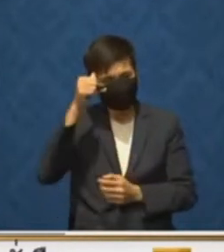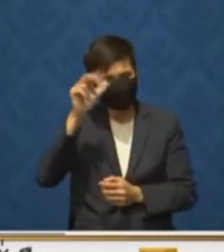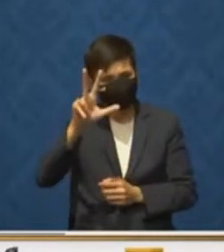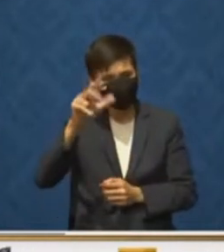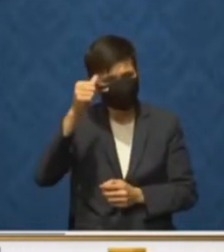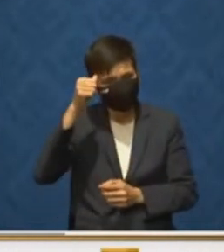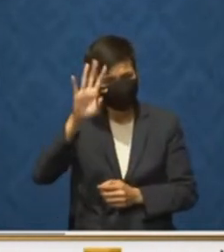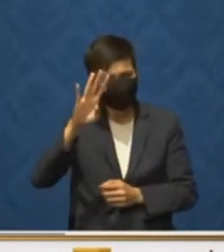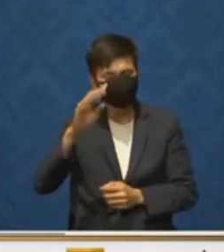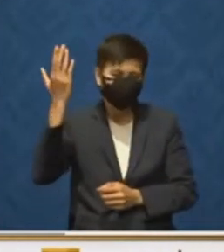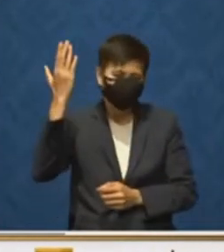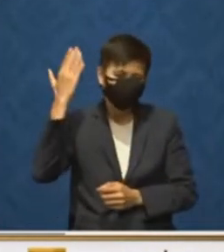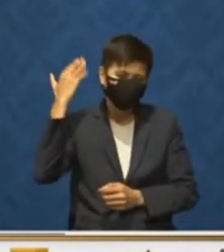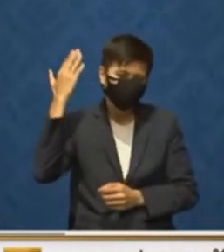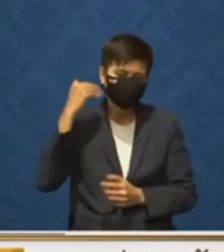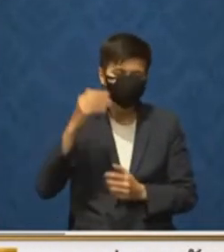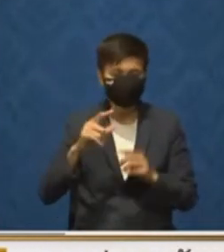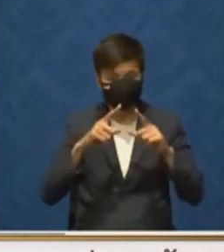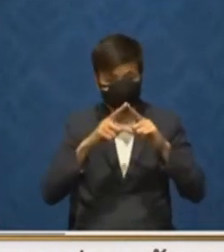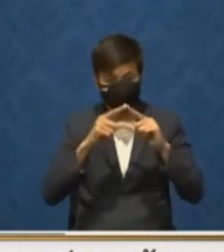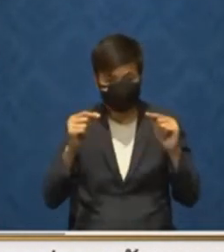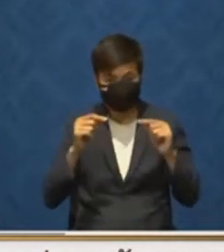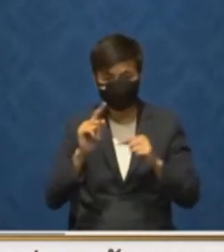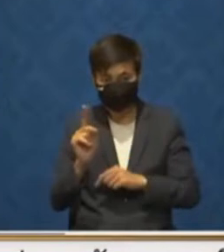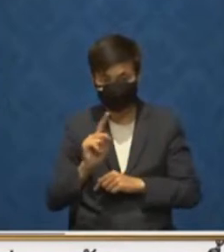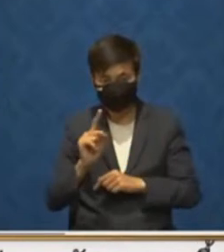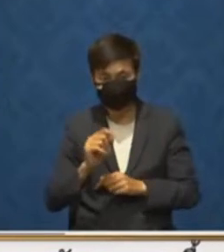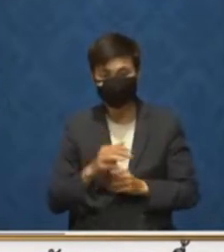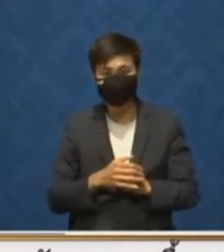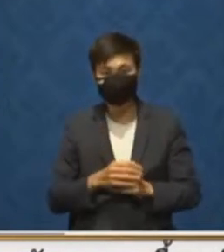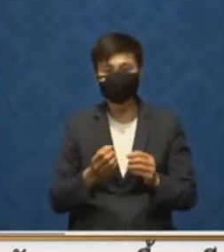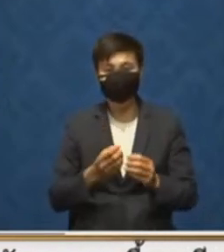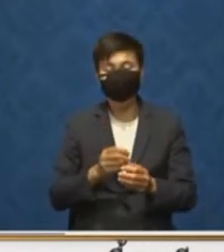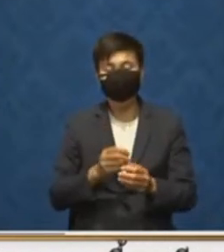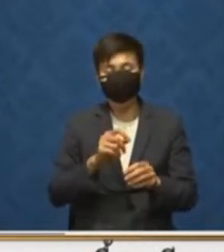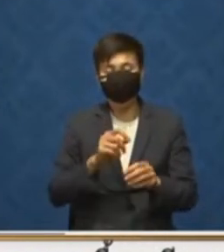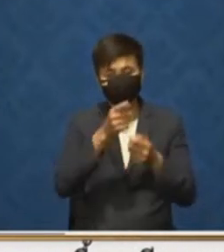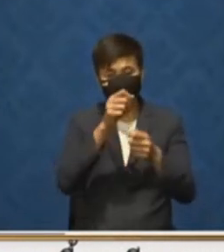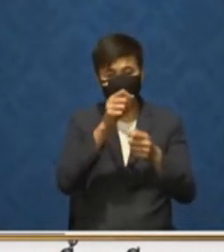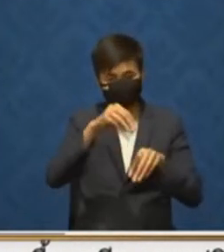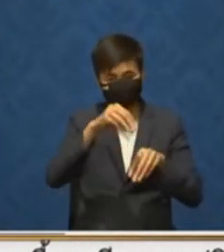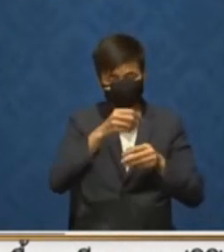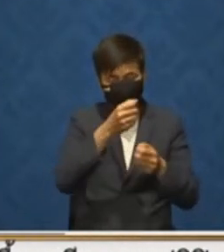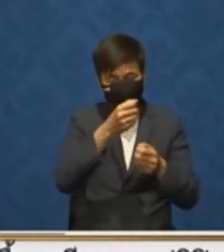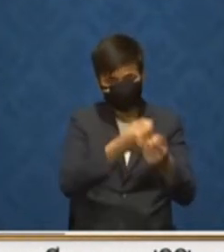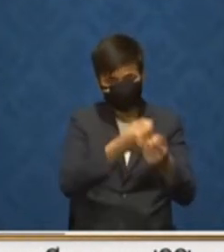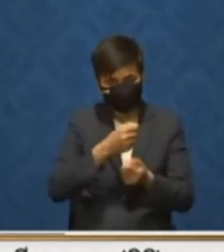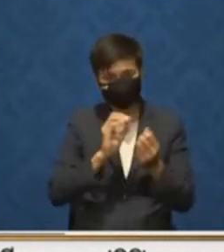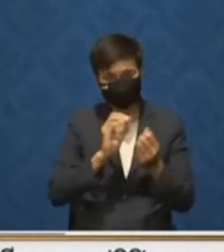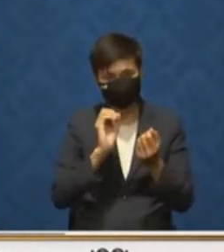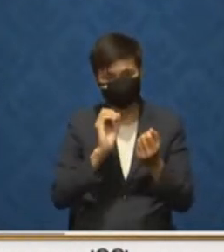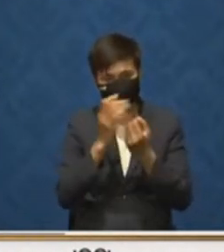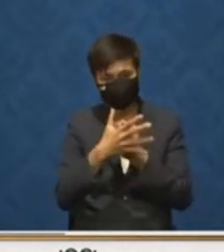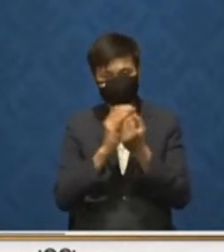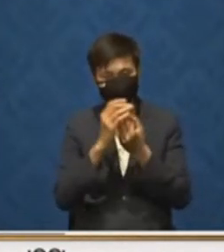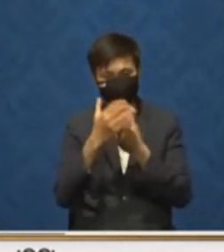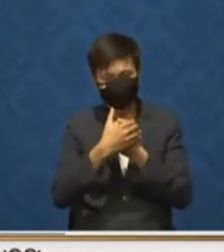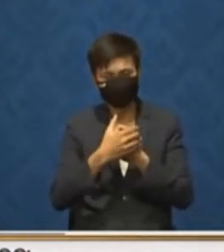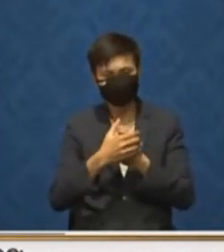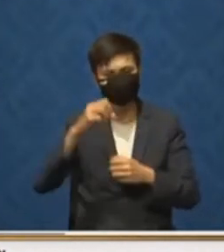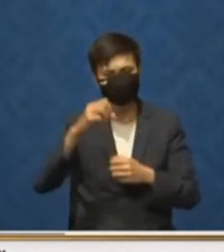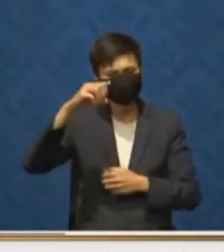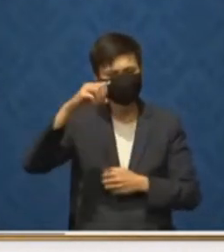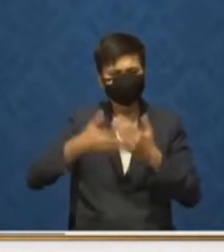มาในเรื่องที่ท่านบอกว่าราคาพืชผลการเกษตรตกต่ำรายได้เกษตรกรก็ตกต่ำ